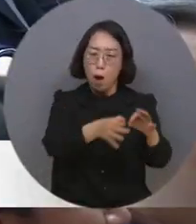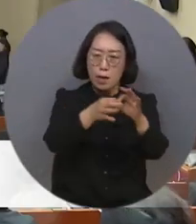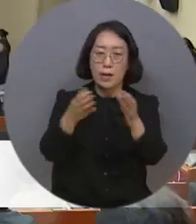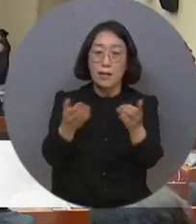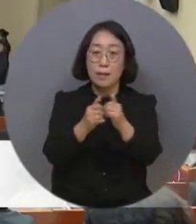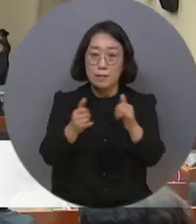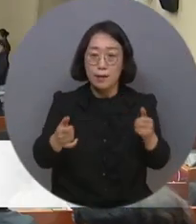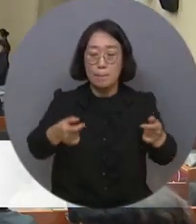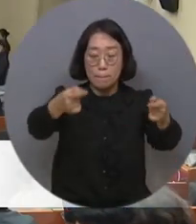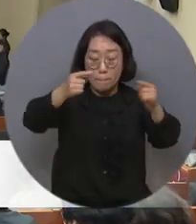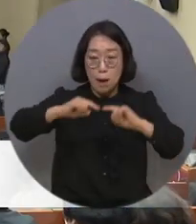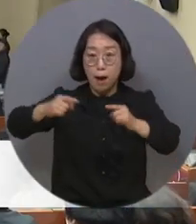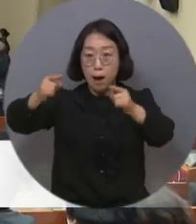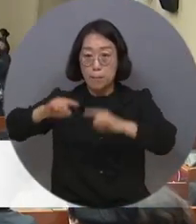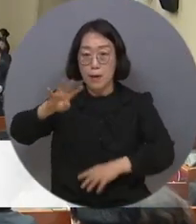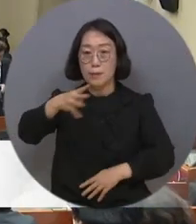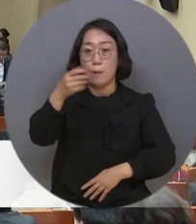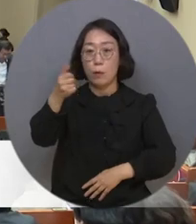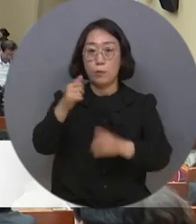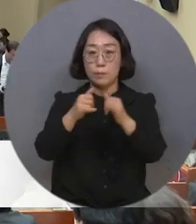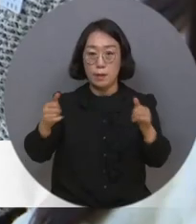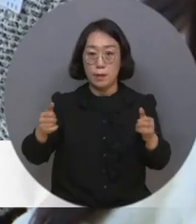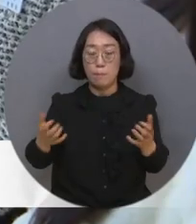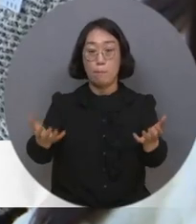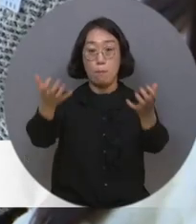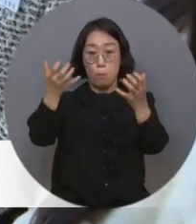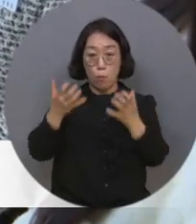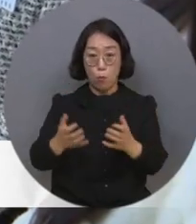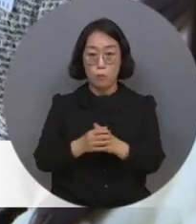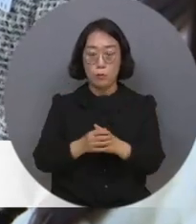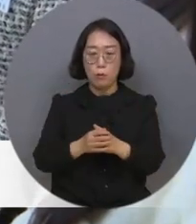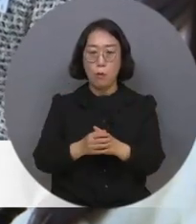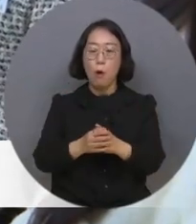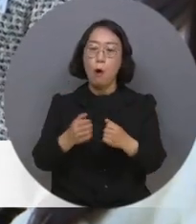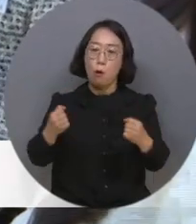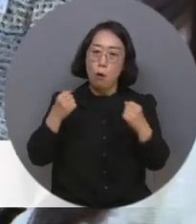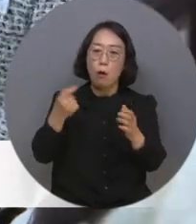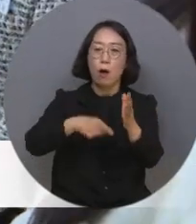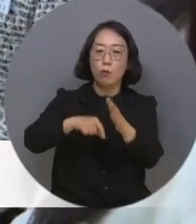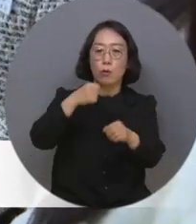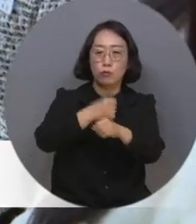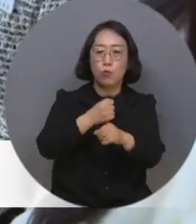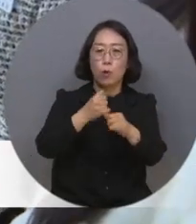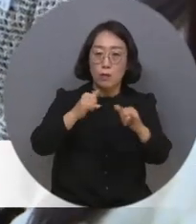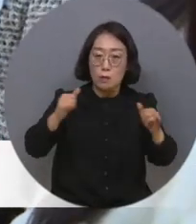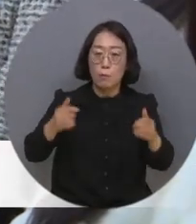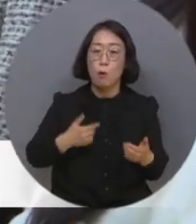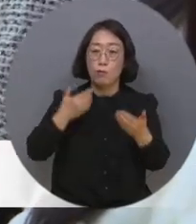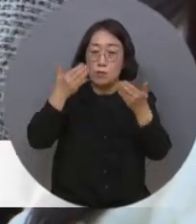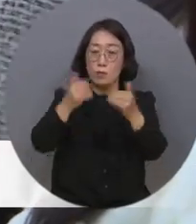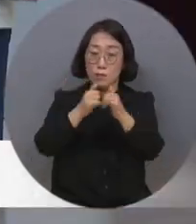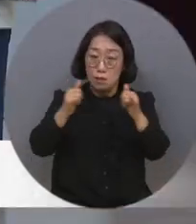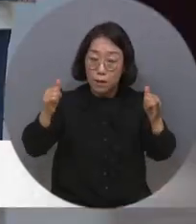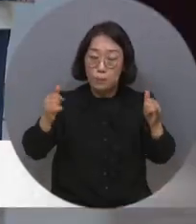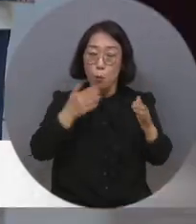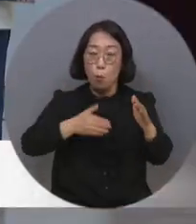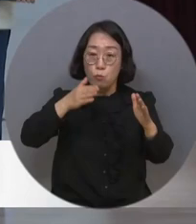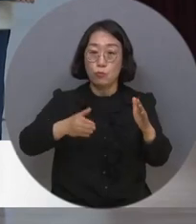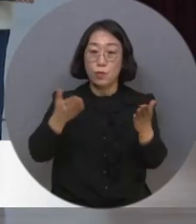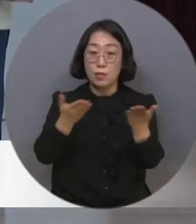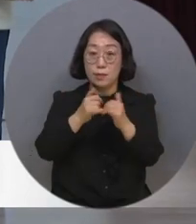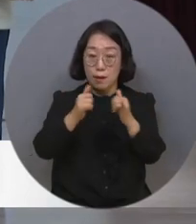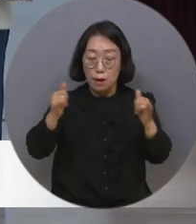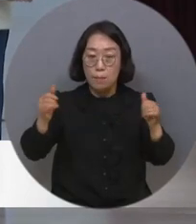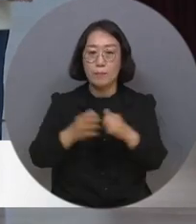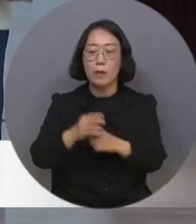등 450여 명이 참석한 가운데 도민 보건 향상과 건강 증진을 위해 헌신해온 공무원과 보건의료